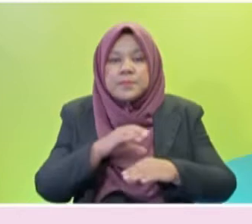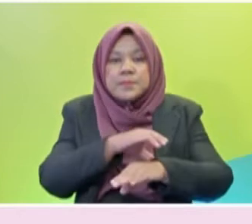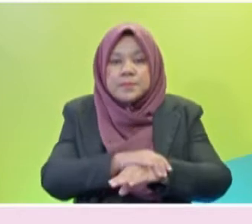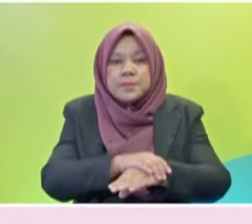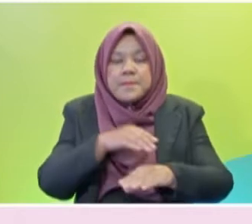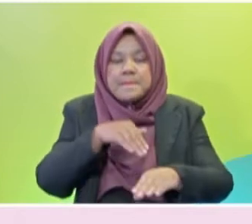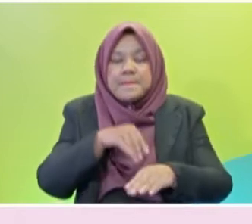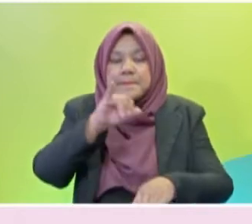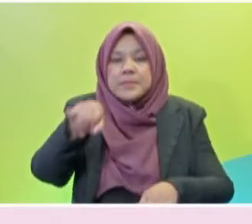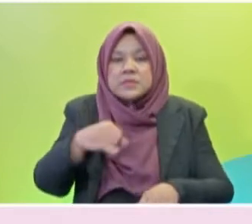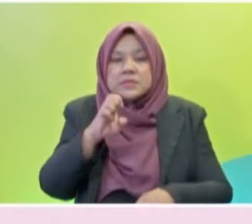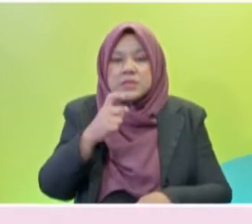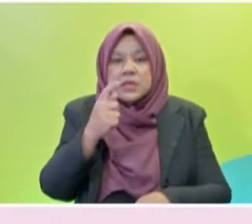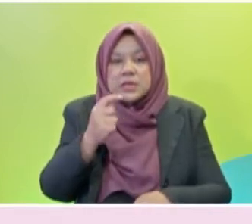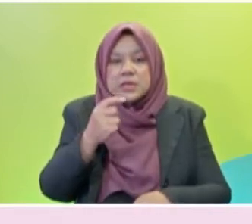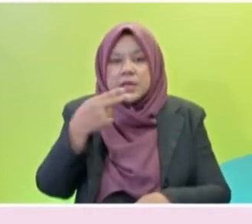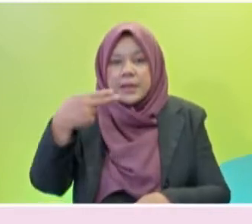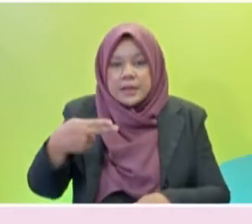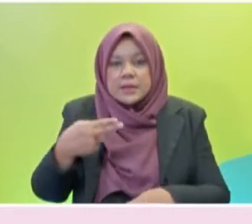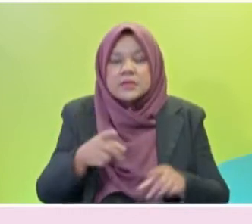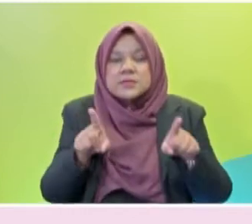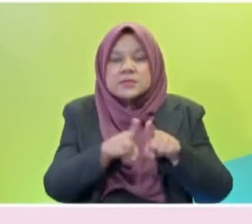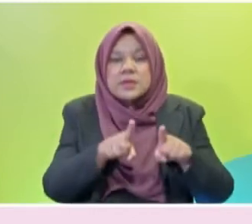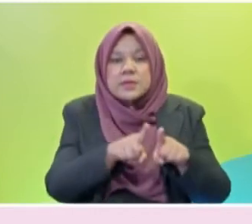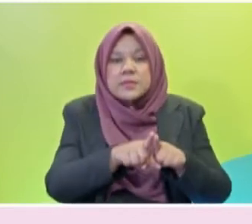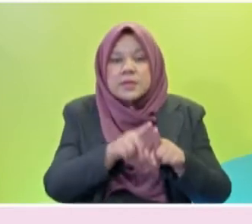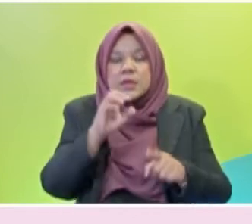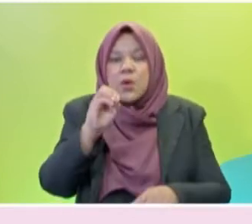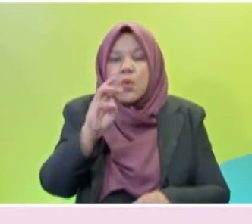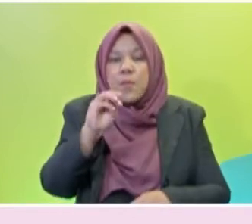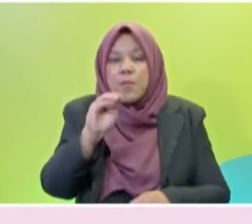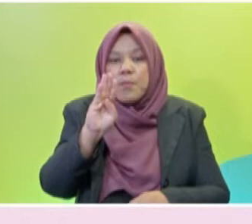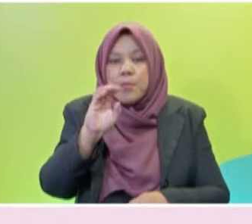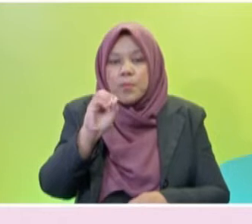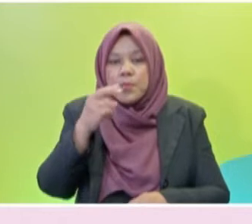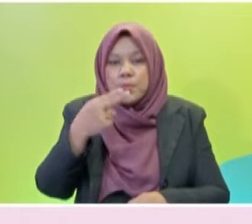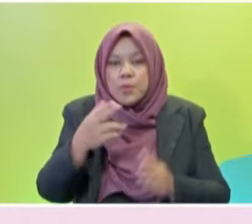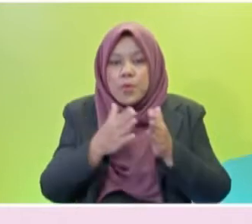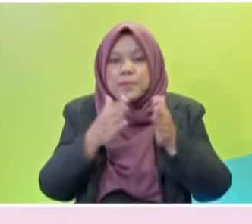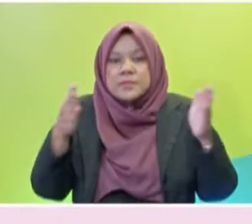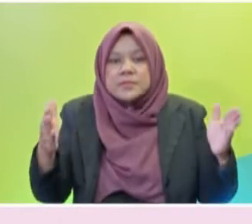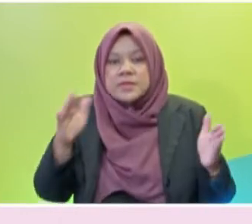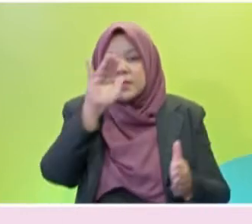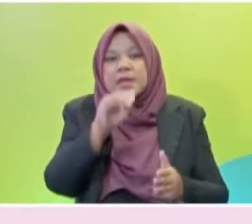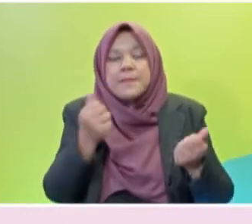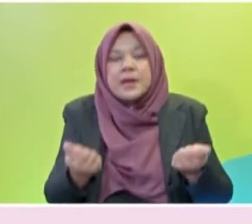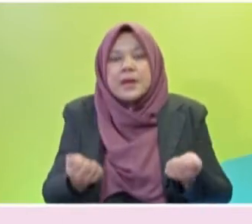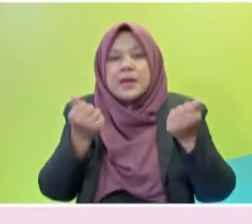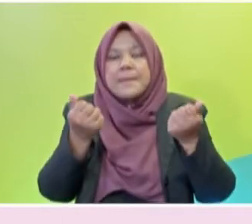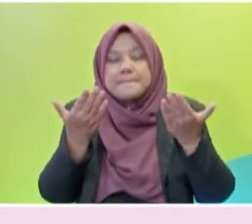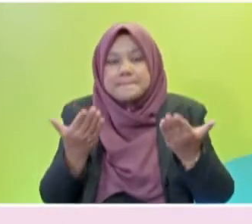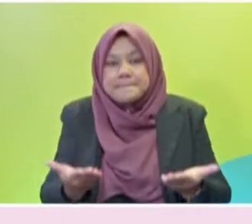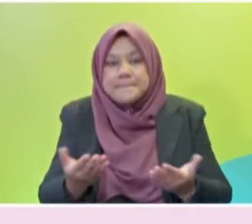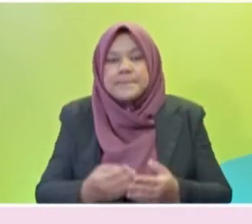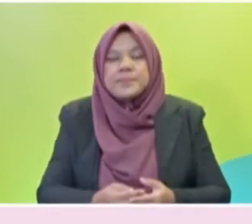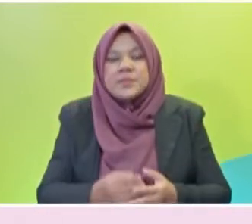jet hidrolik tadi dan bersamaan dengan tekanan pada omboh besar yang mengangkat beban. Okey, So kalau kita